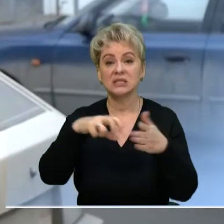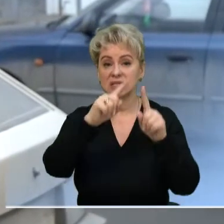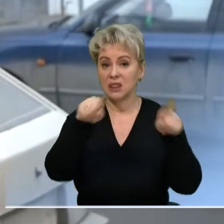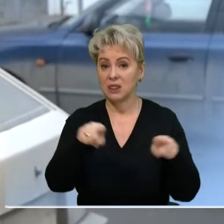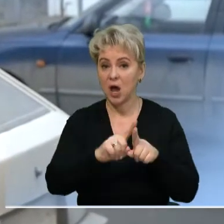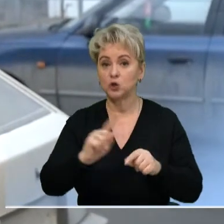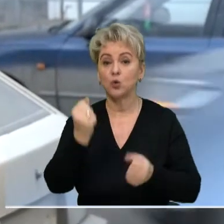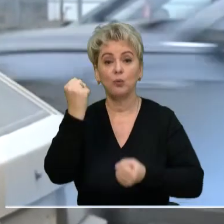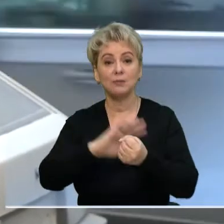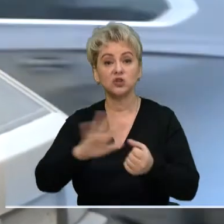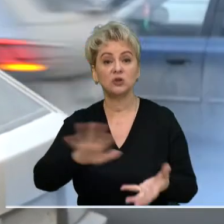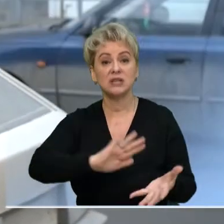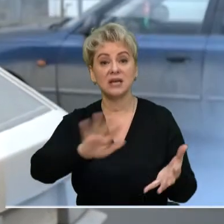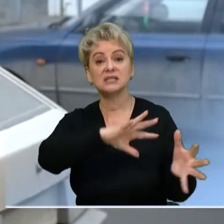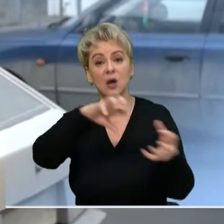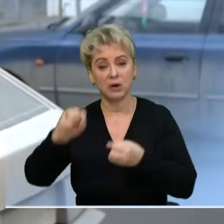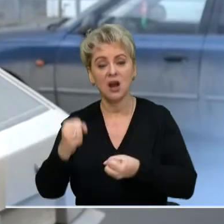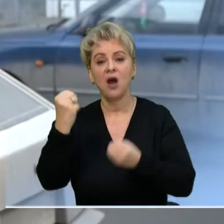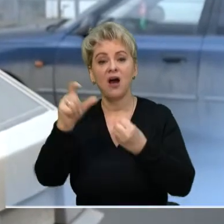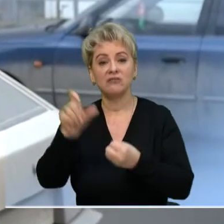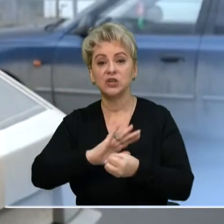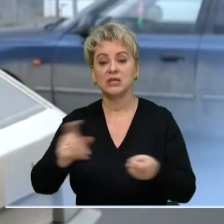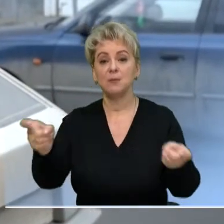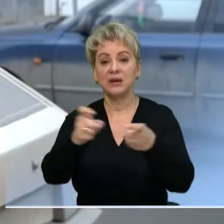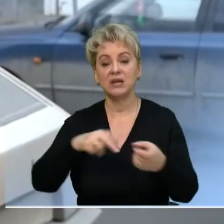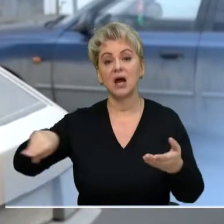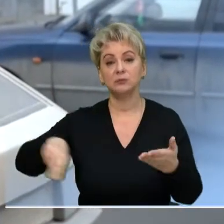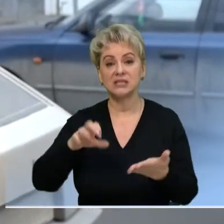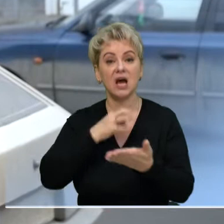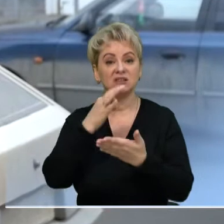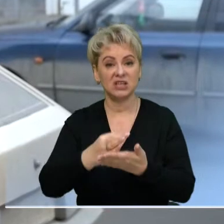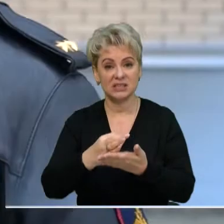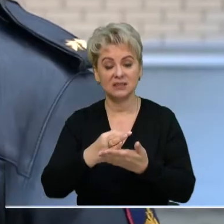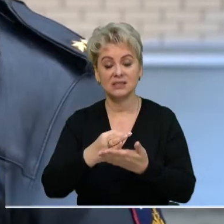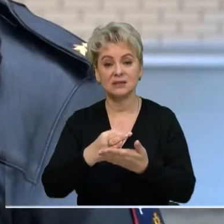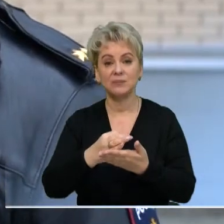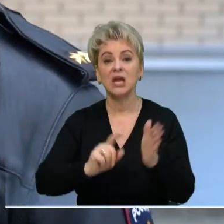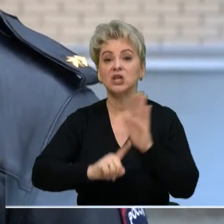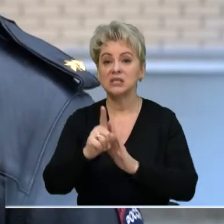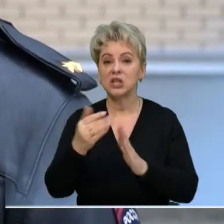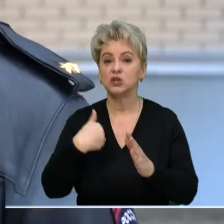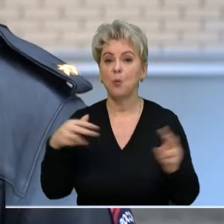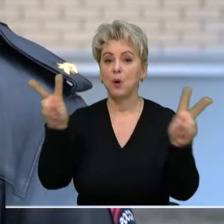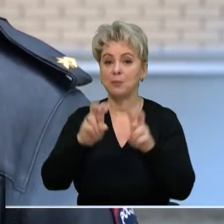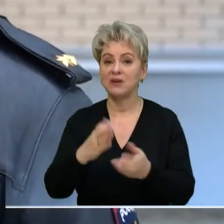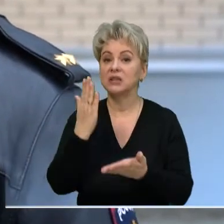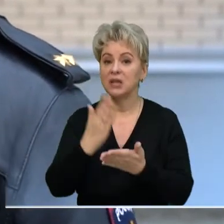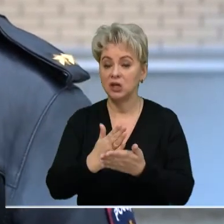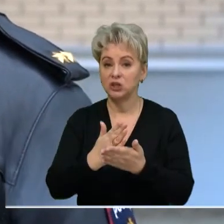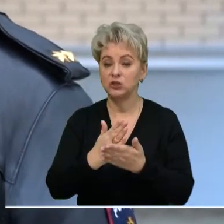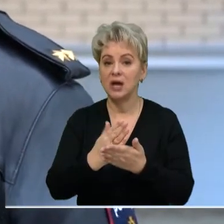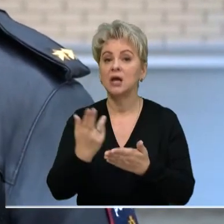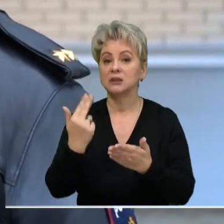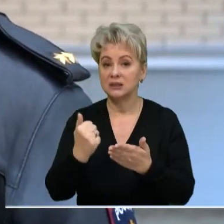для того, чтобы машину не эвакуировали, а водителя не привлекли к административной ответственности. Изначально мы проверяем наличие